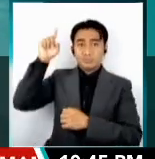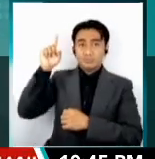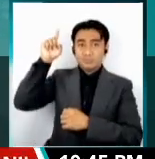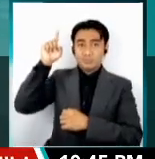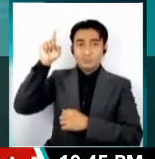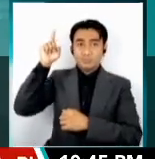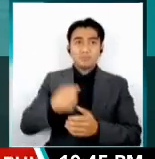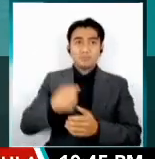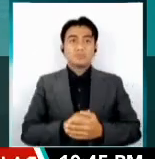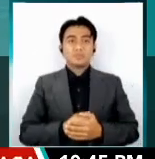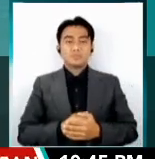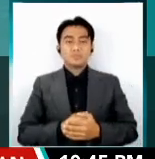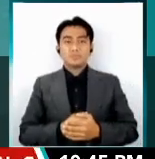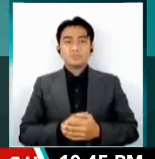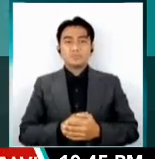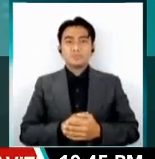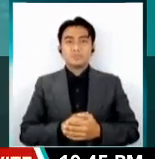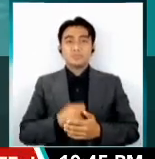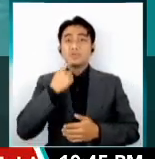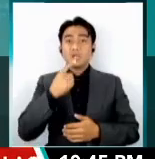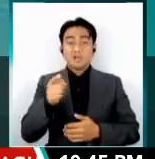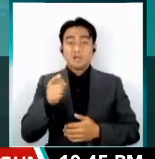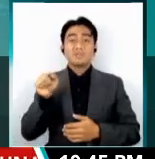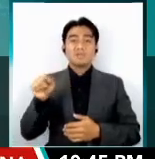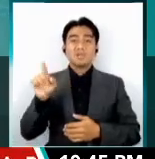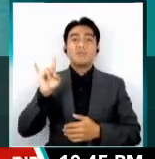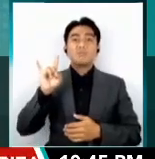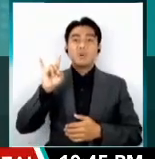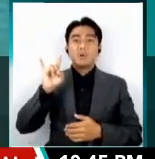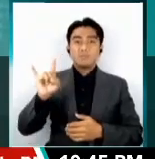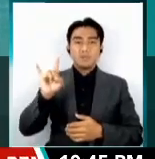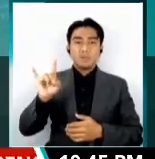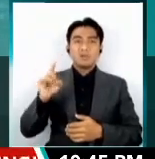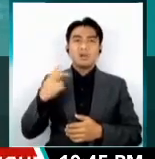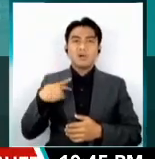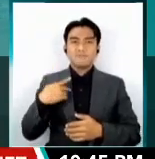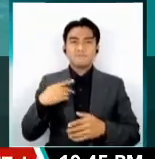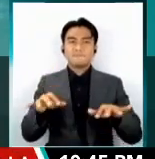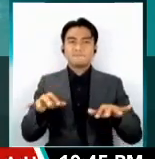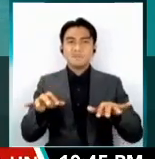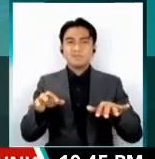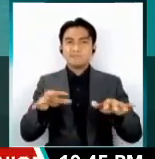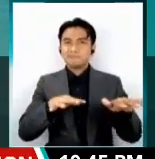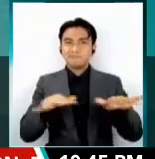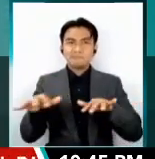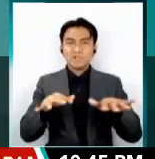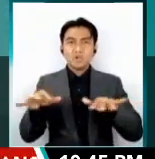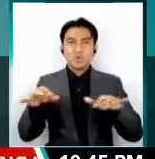Ayon sa ulat ng local media, earthquake lights ang namataang ilaw o yung tinatawag na